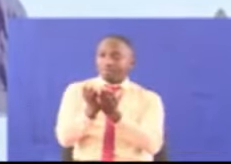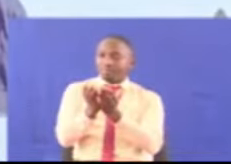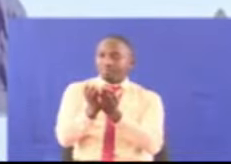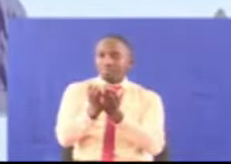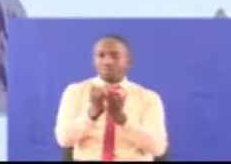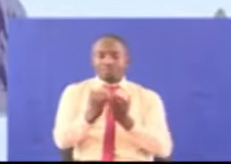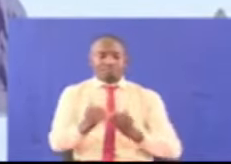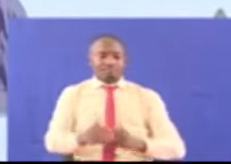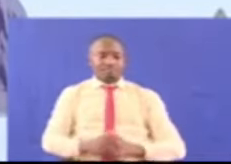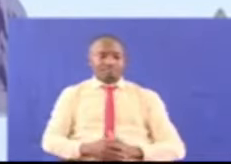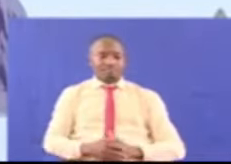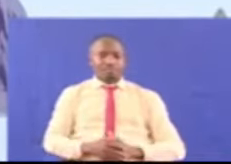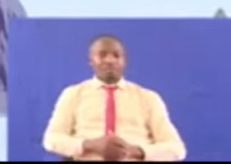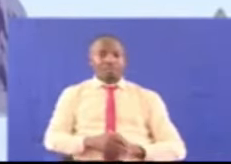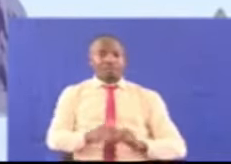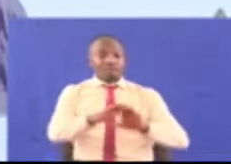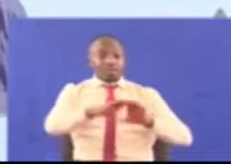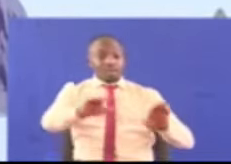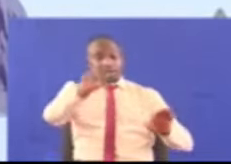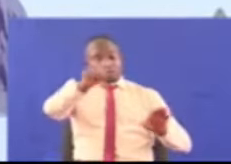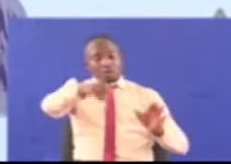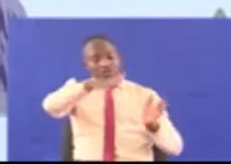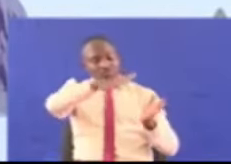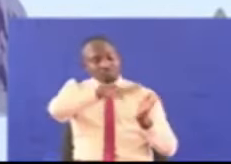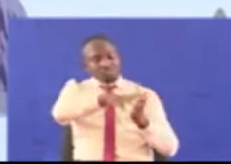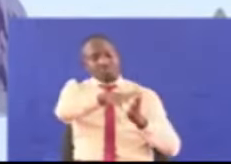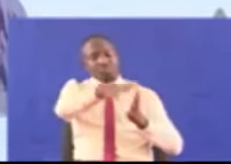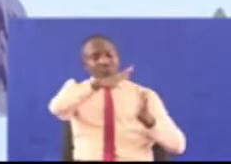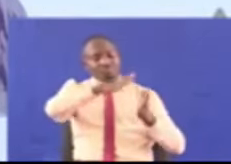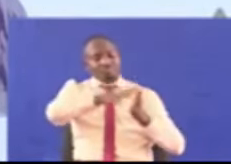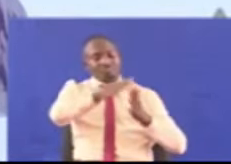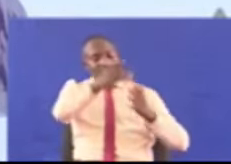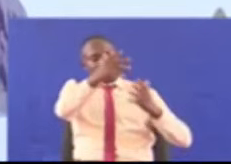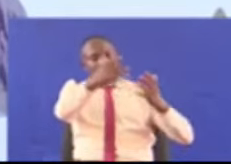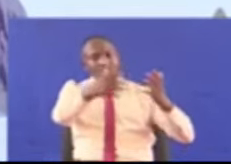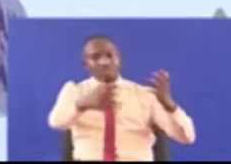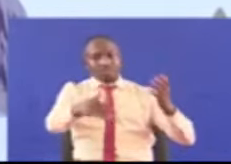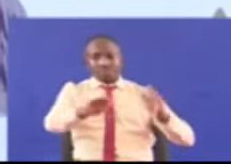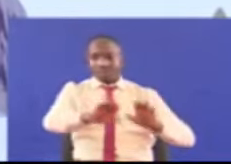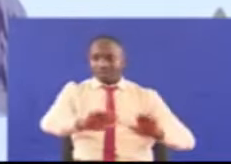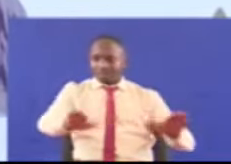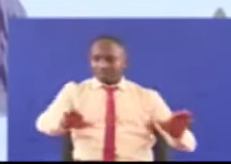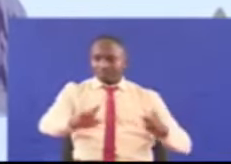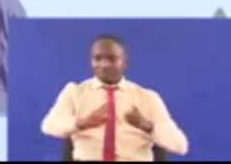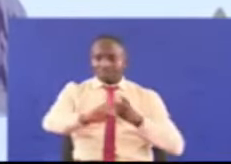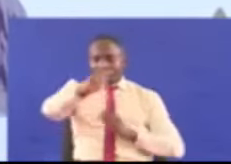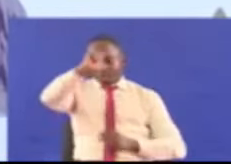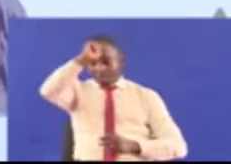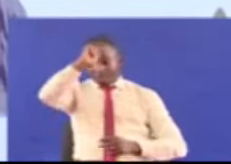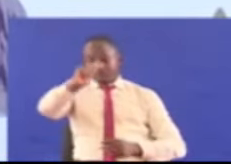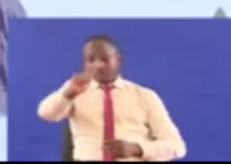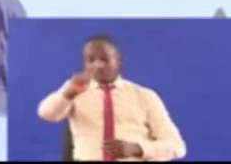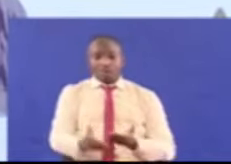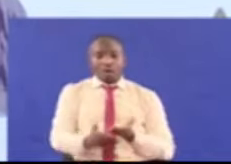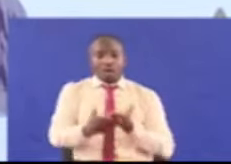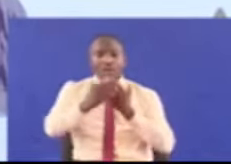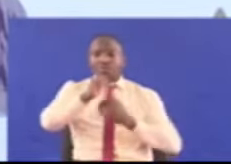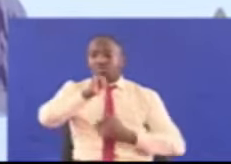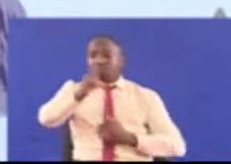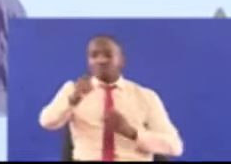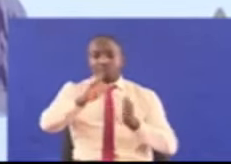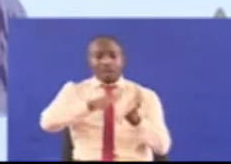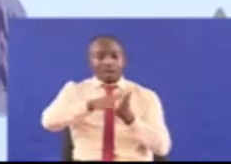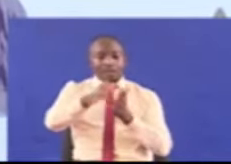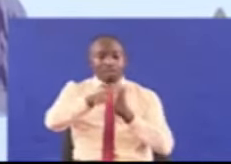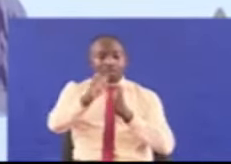maelezo mengi yameelezwa na Mheshimiwa Naibu Spika ambaye alikuwa huko, ameeleza kwa